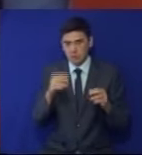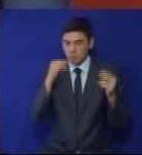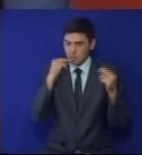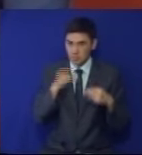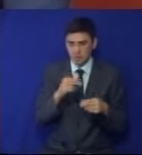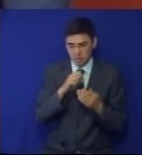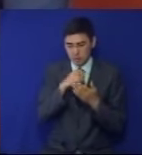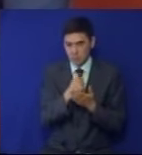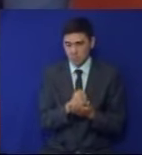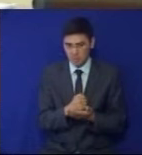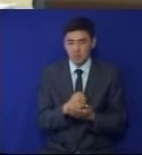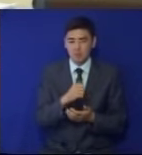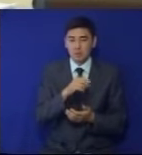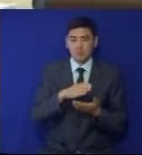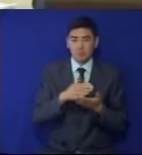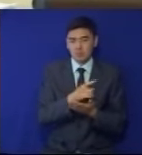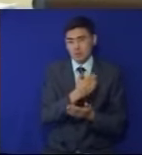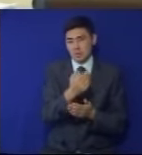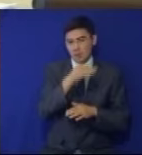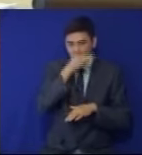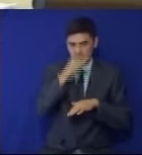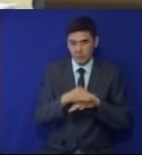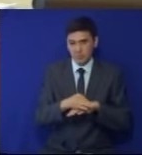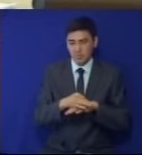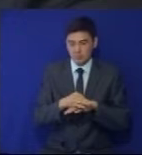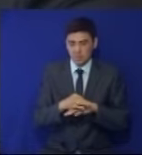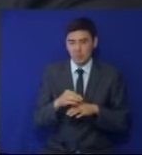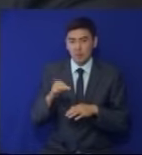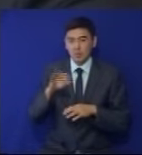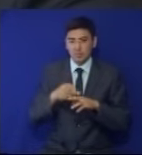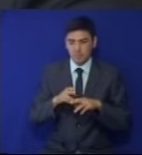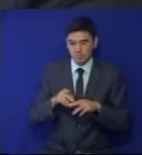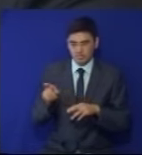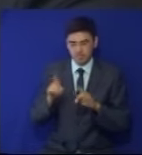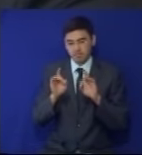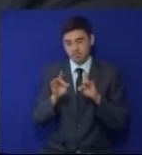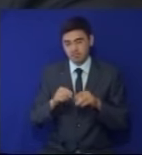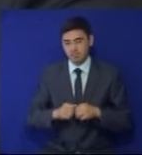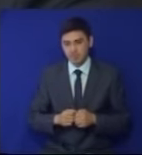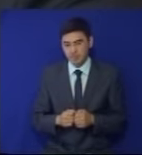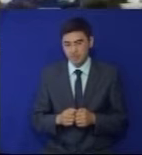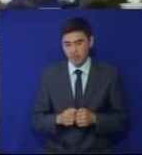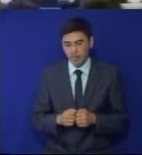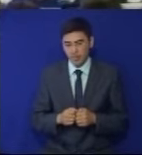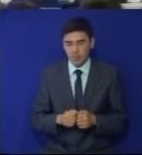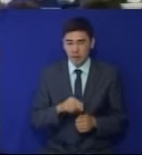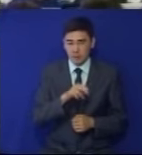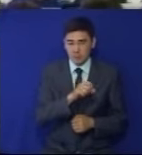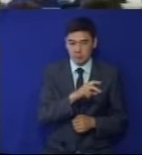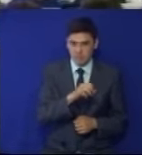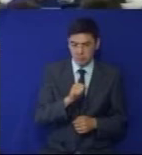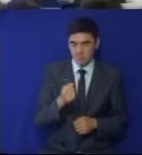біздің депутаттарымыздың бұл сессиядағы негізгі міндеттерінің бірі болды, дейді мәжіліс төрағасы. Осы кезде Палата